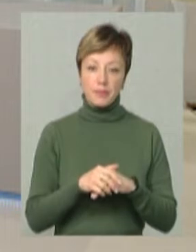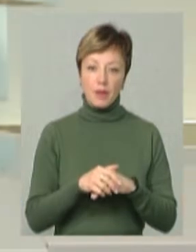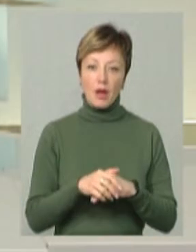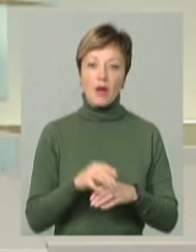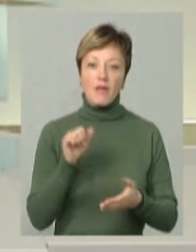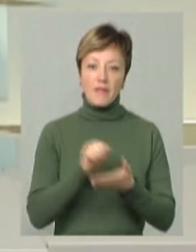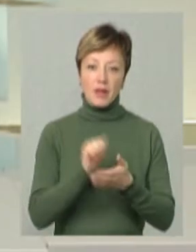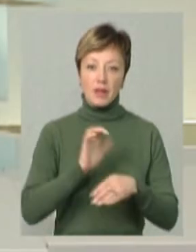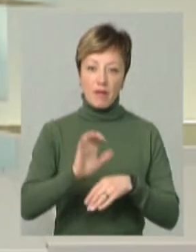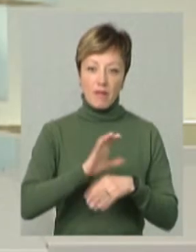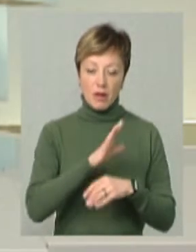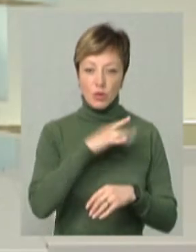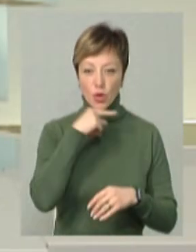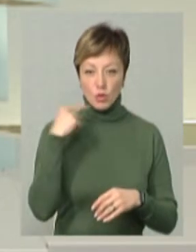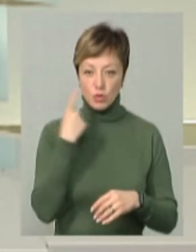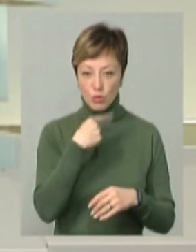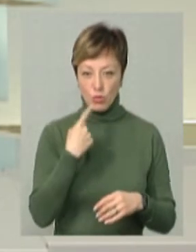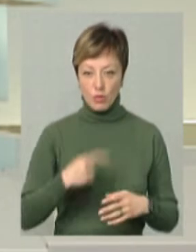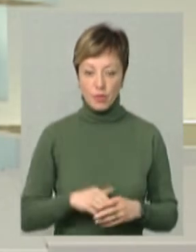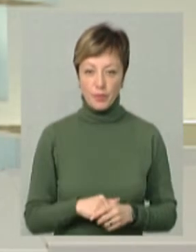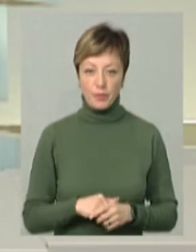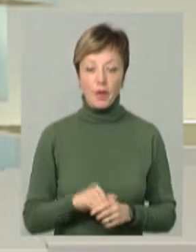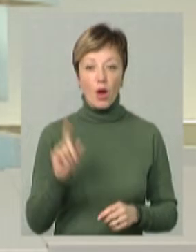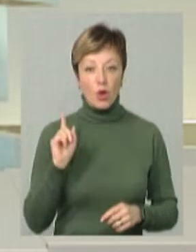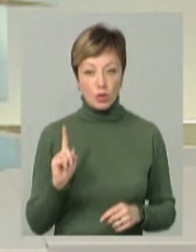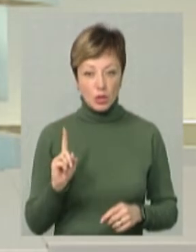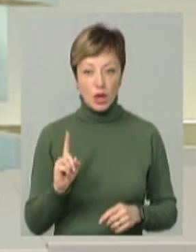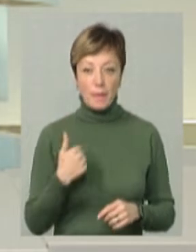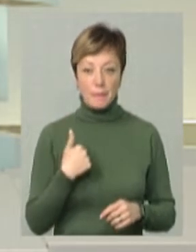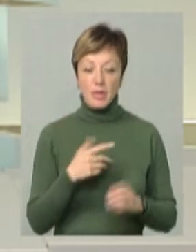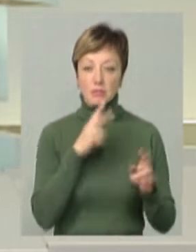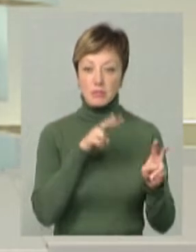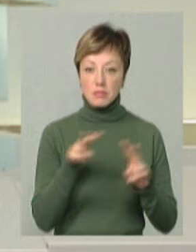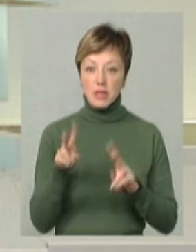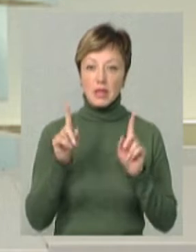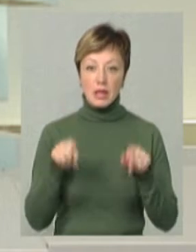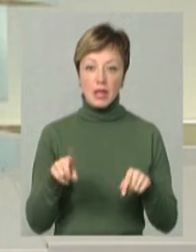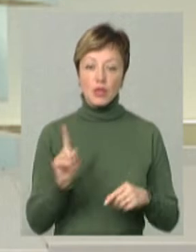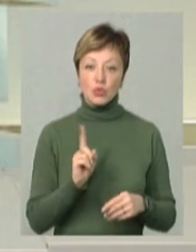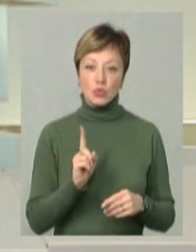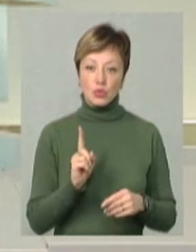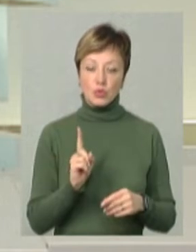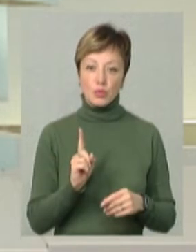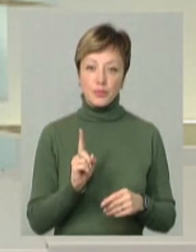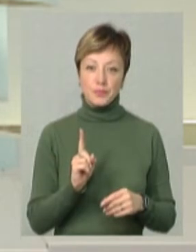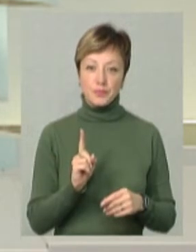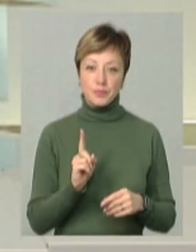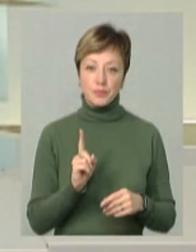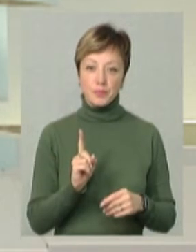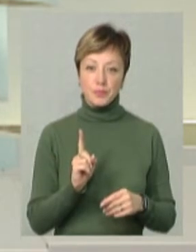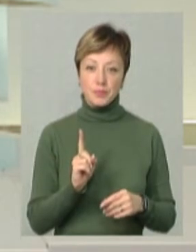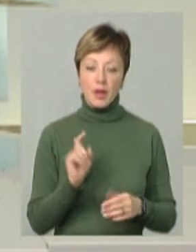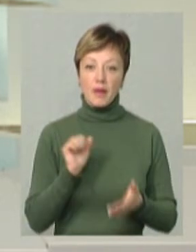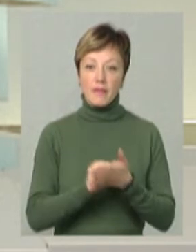Тобто вона видавалася російською мовою. Хоча ми прослідковуємо і те, що